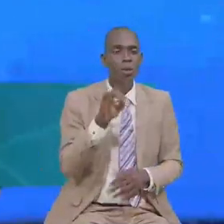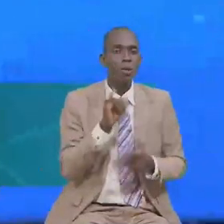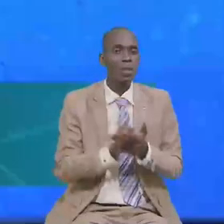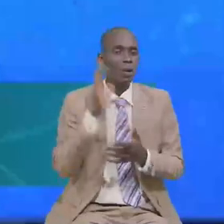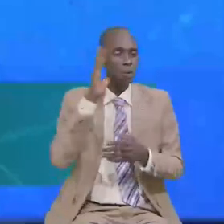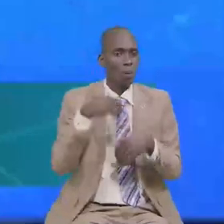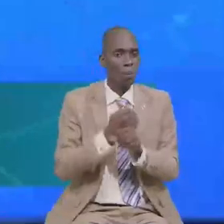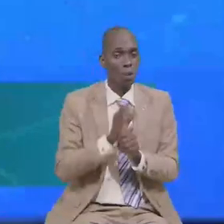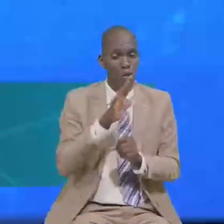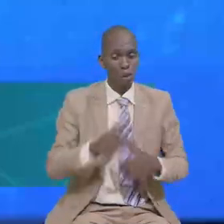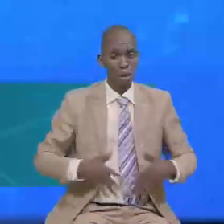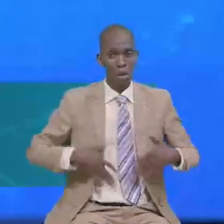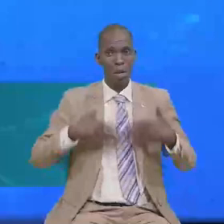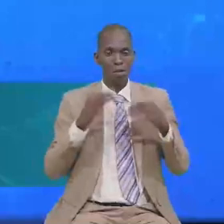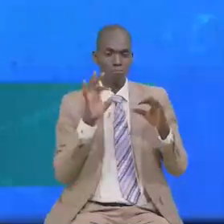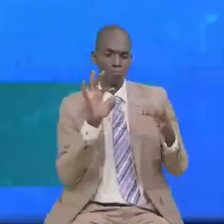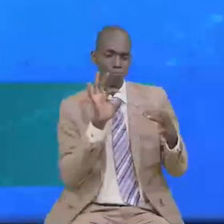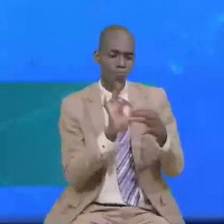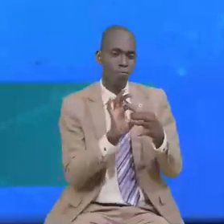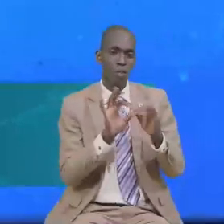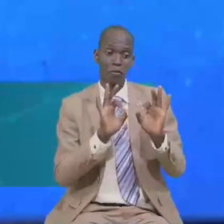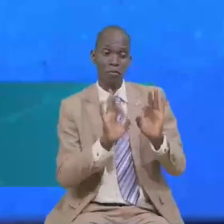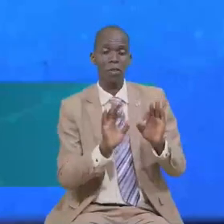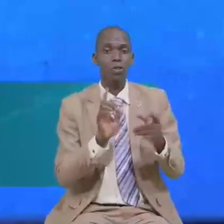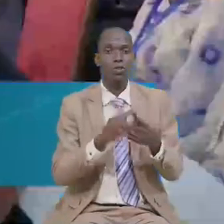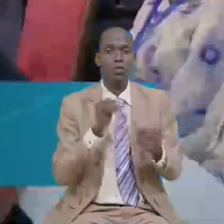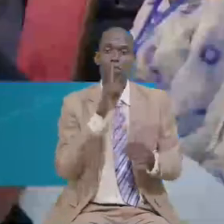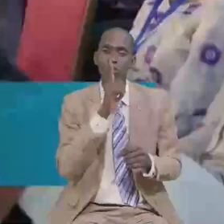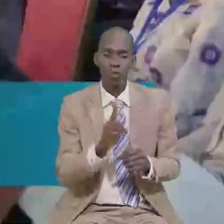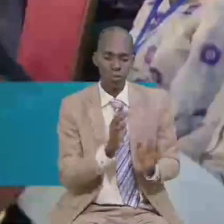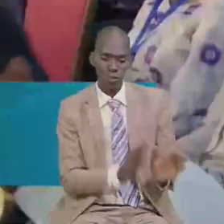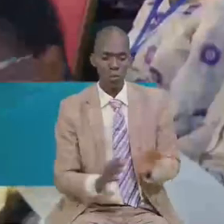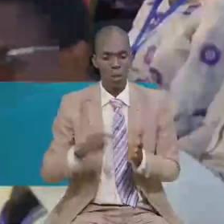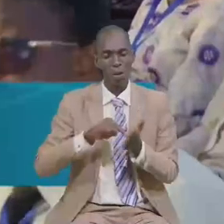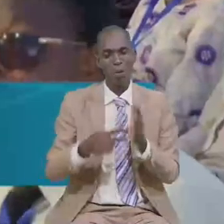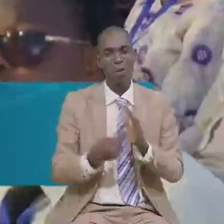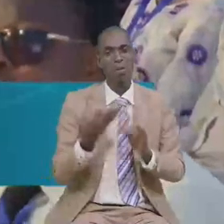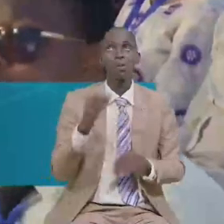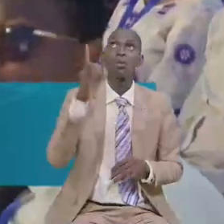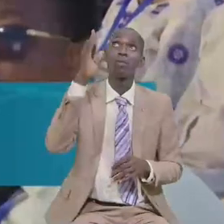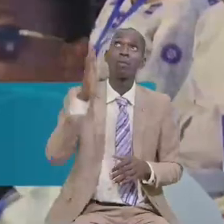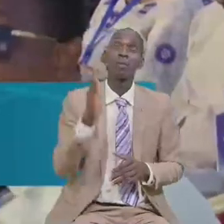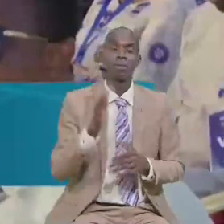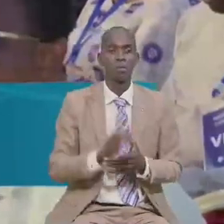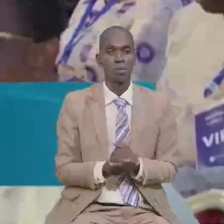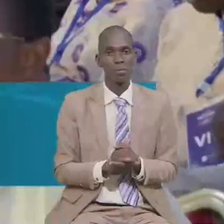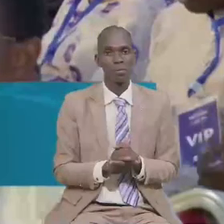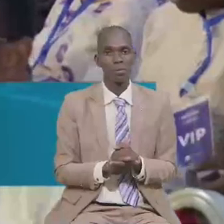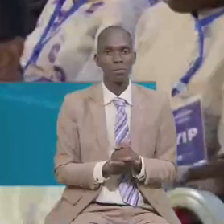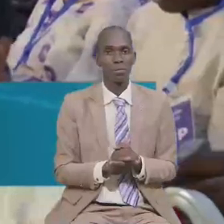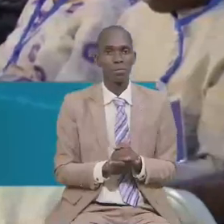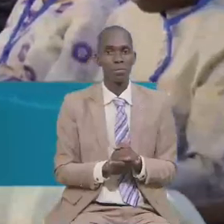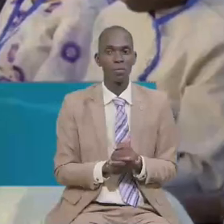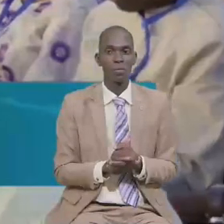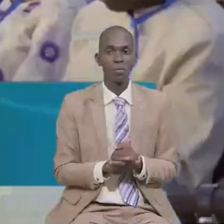celui-là qui va amener votre vie à s'accorder avec le plan original de